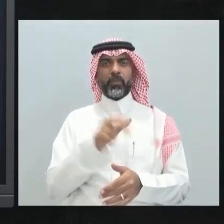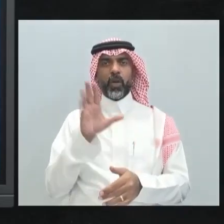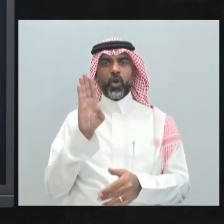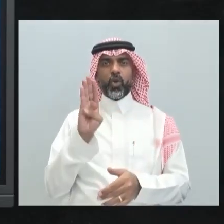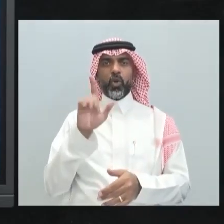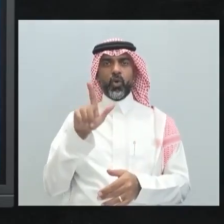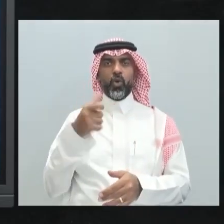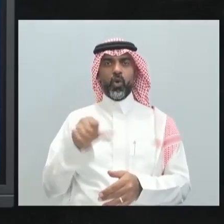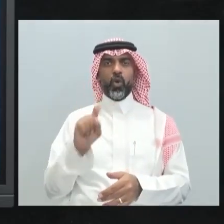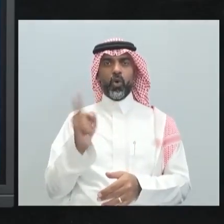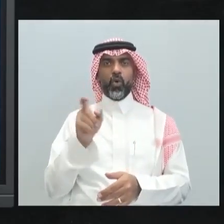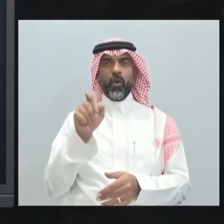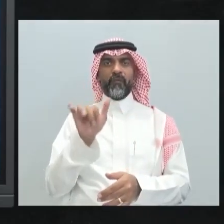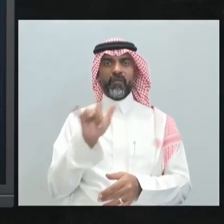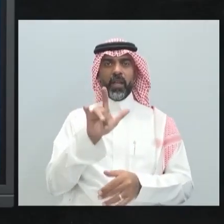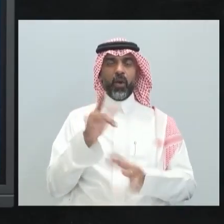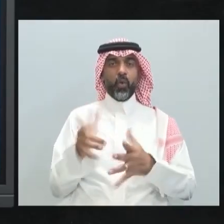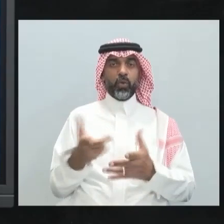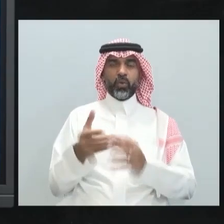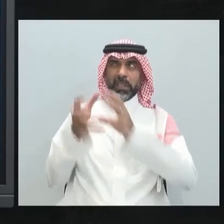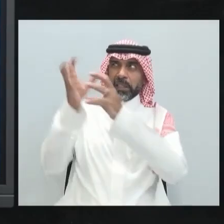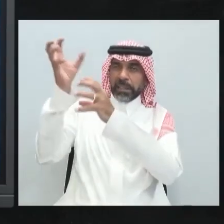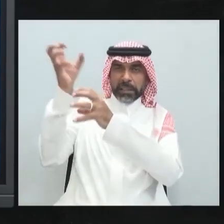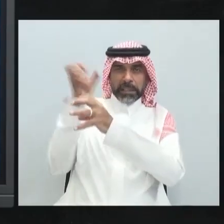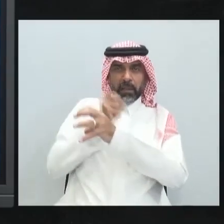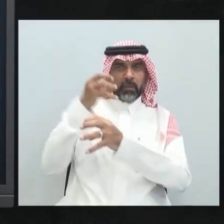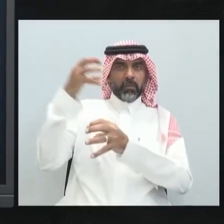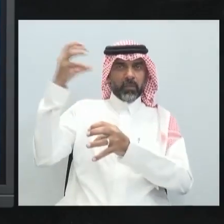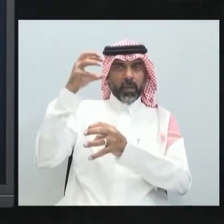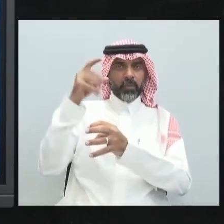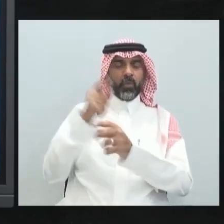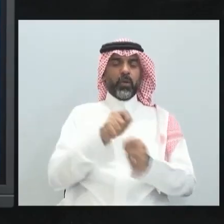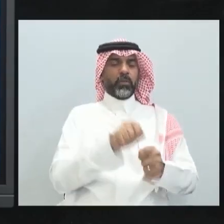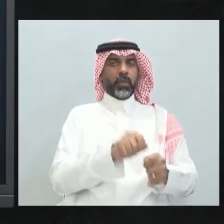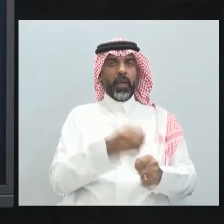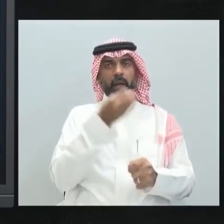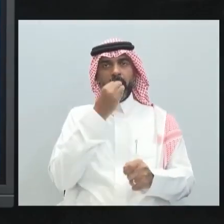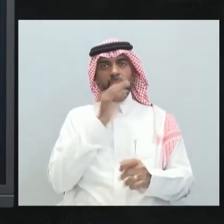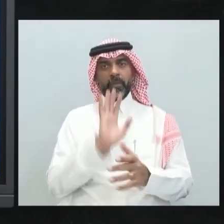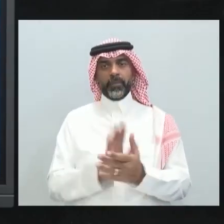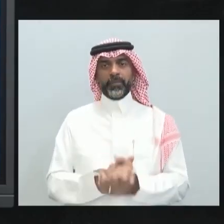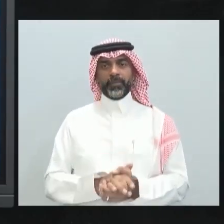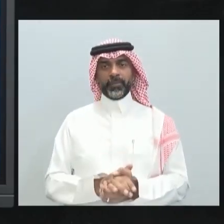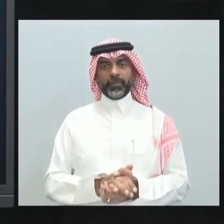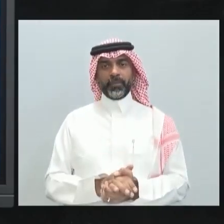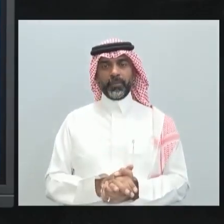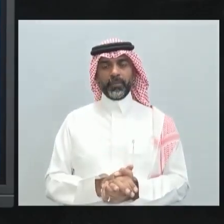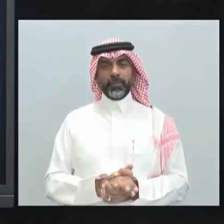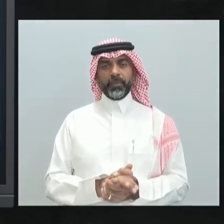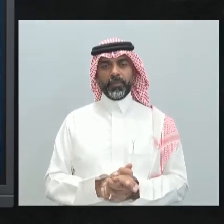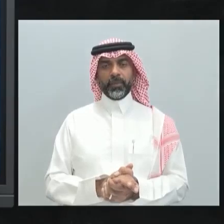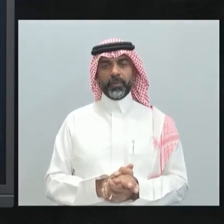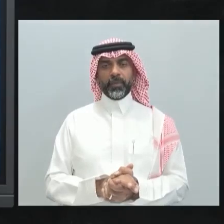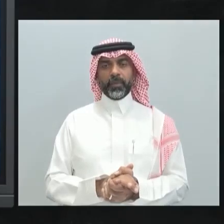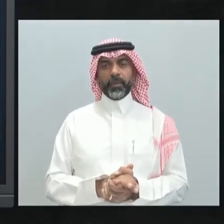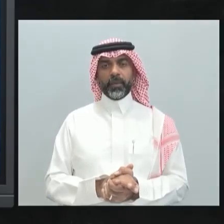الضوئيه وبالحصول على الماء وثاني اكسيد الكربون هي تكوم بصناعه غذاء هنا ساتوقف قليلا سوف اخرج عن الدرس